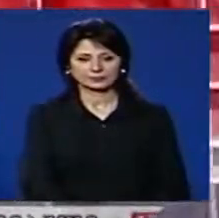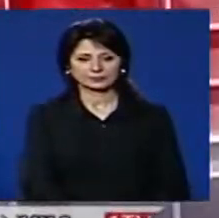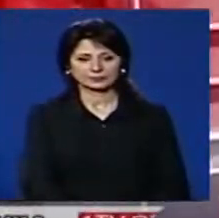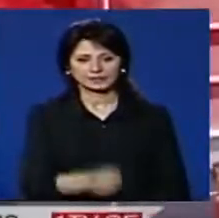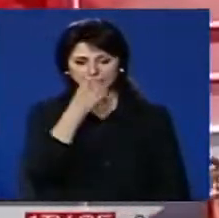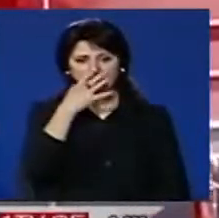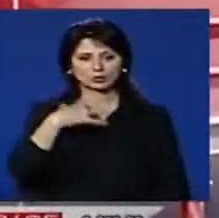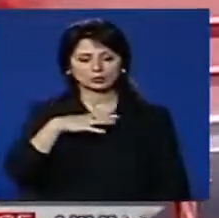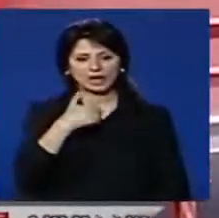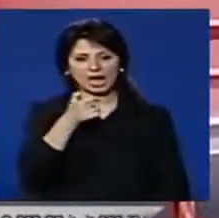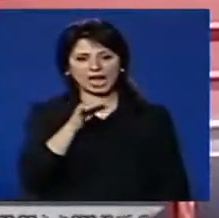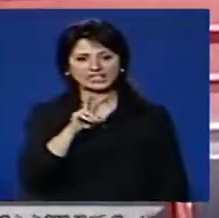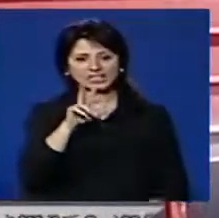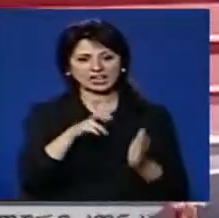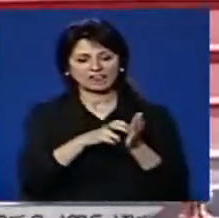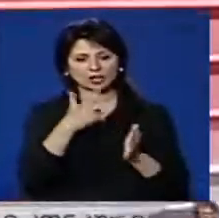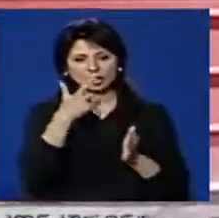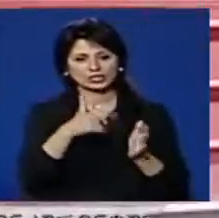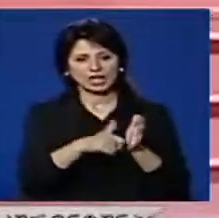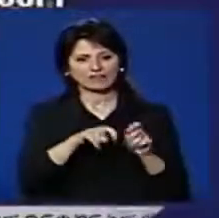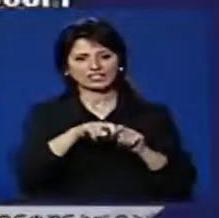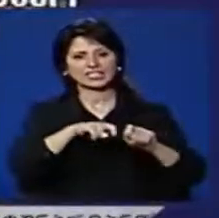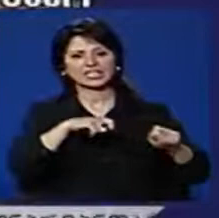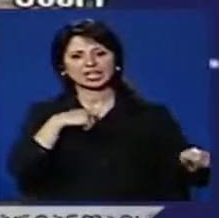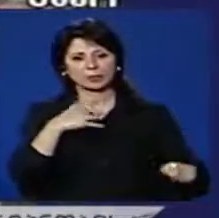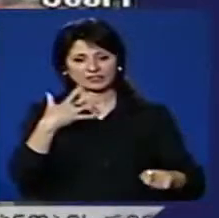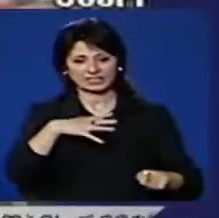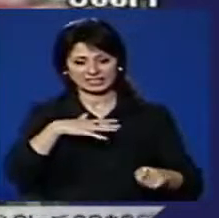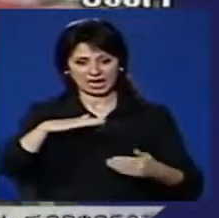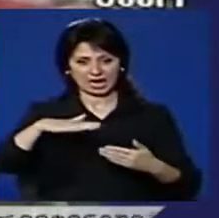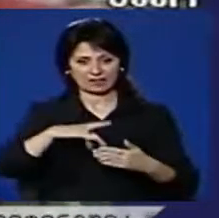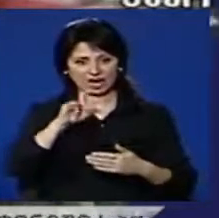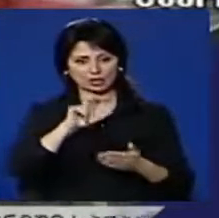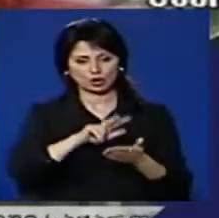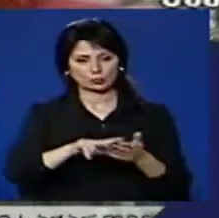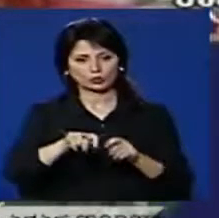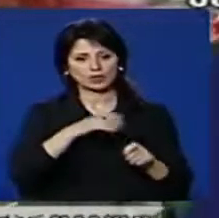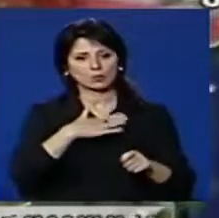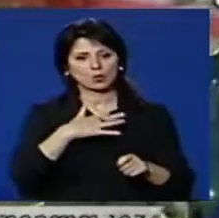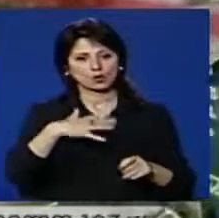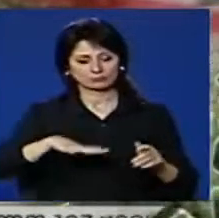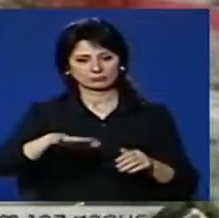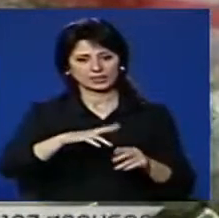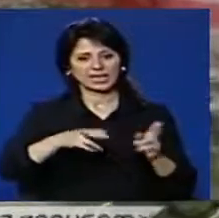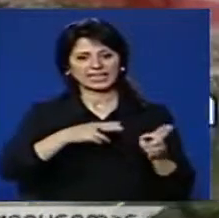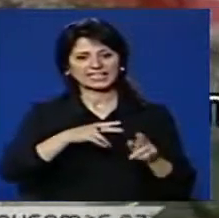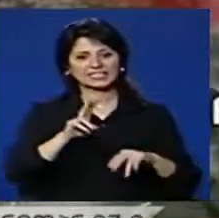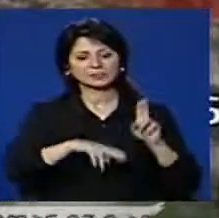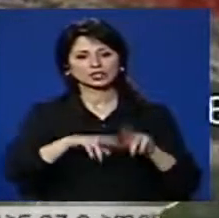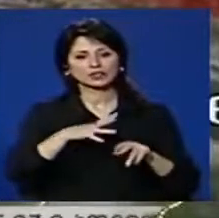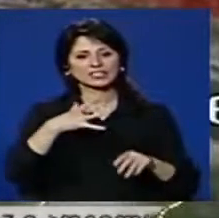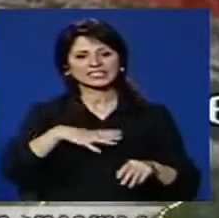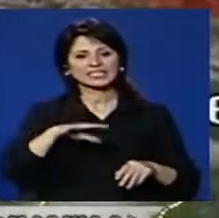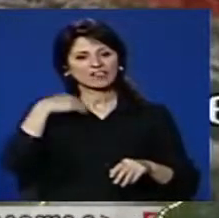ბაქო თბილისი ყარსის 826 კილომეტრიანი რკინიგზიდან საქართველოს ტერიტორიაზე 180 კილომეტრი მოდის. რკინიგზის მშენებლობაზე